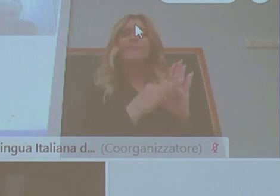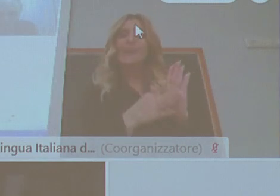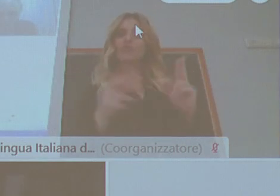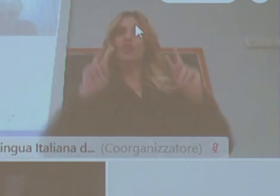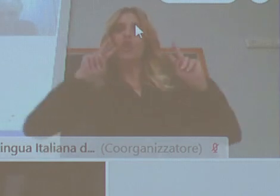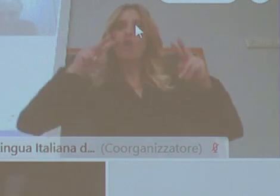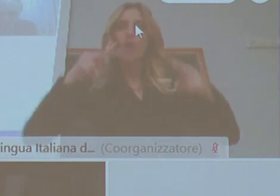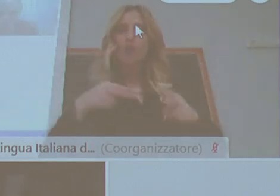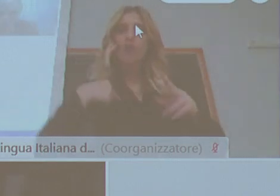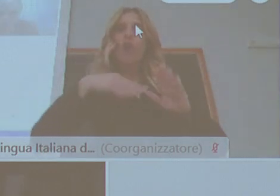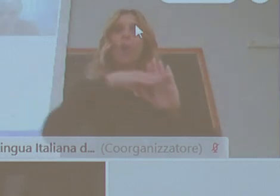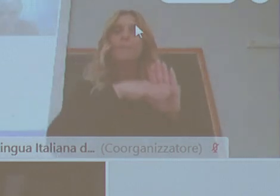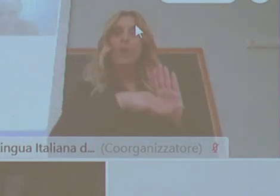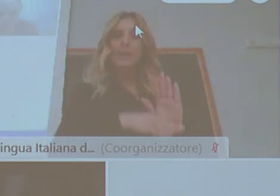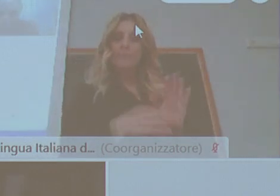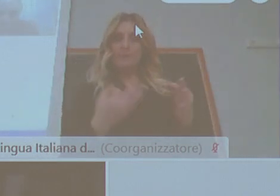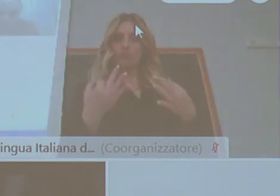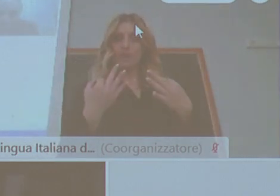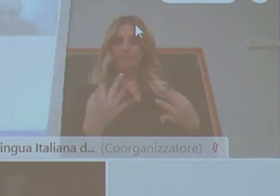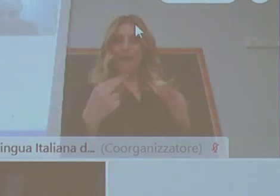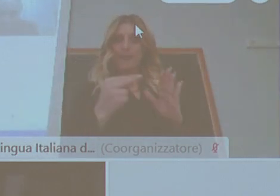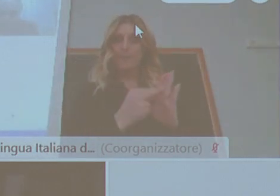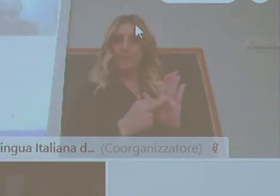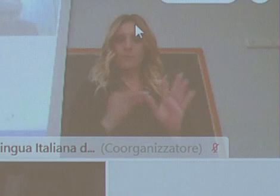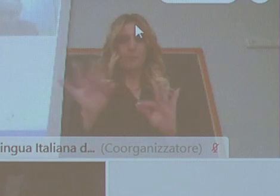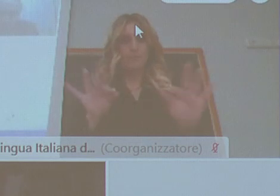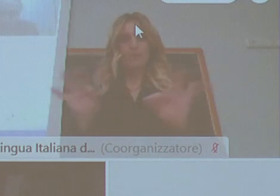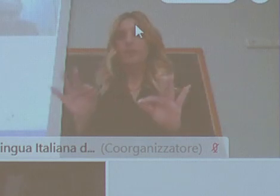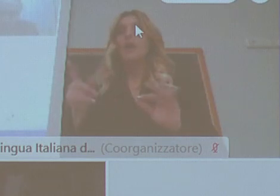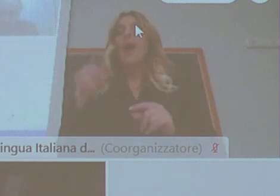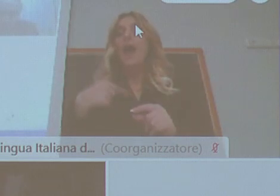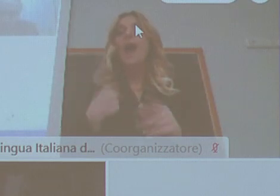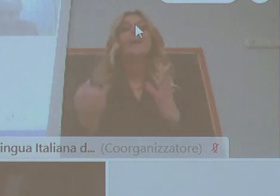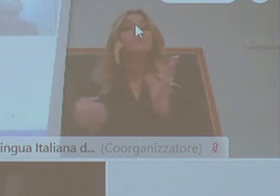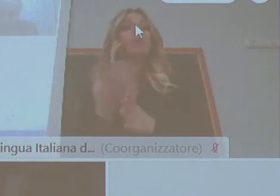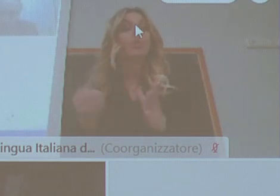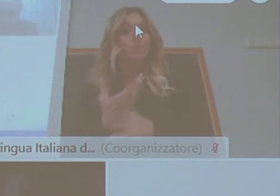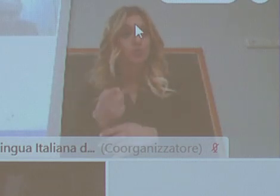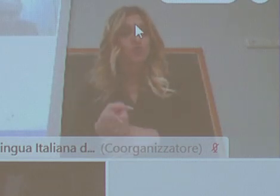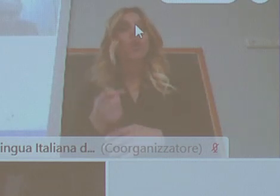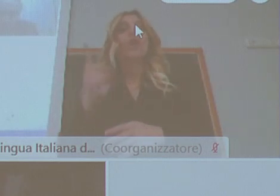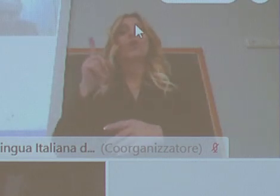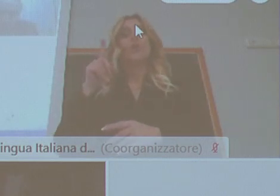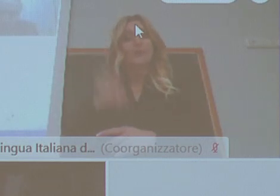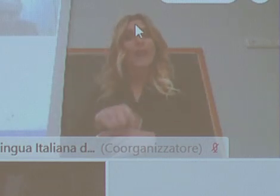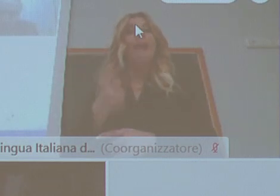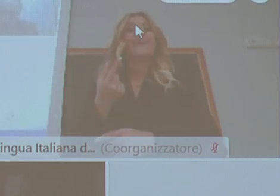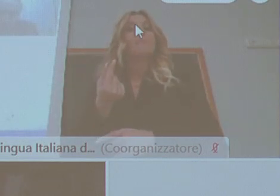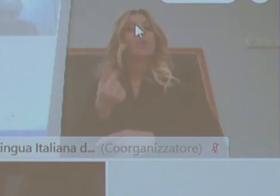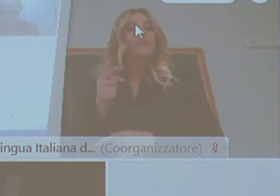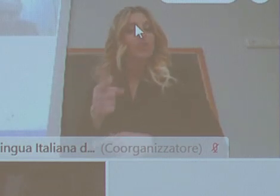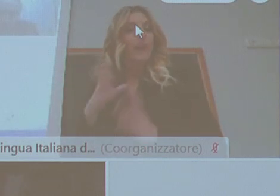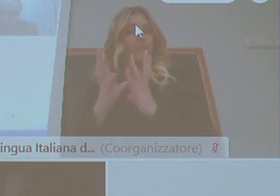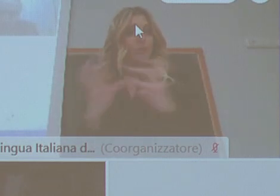di programmazione e impatta sui processi produttivi, anche sui processi di approvvigionamento delle imprese.